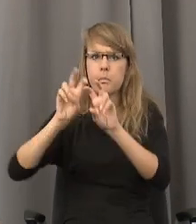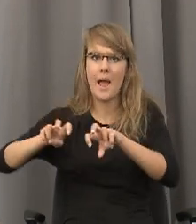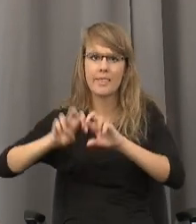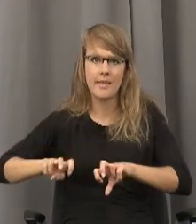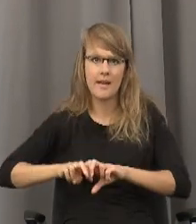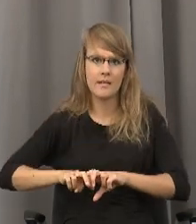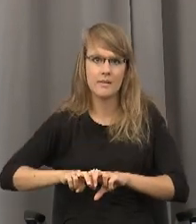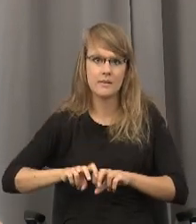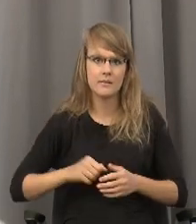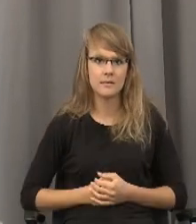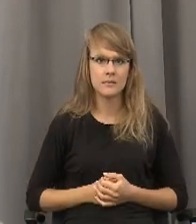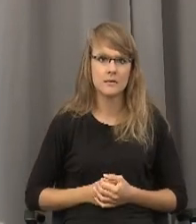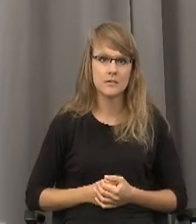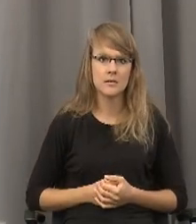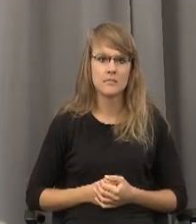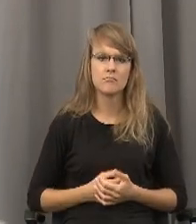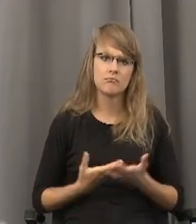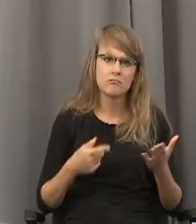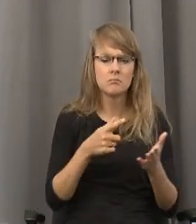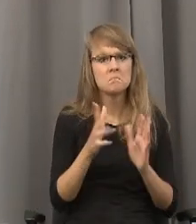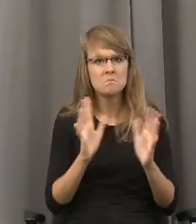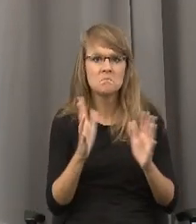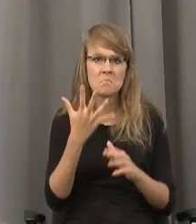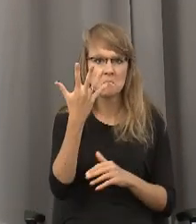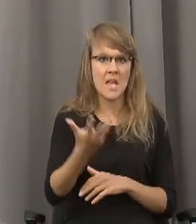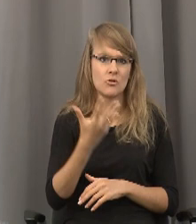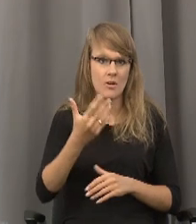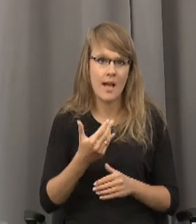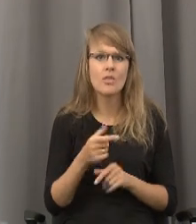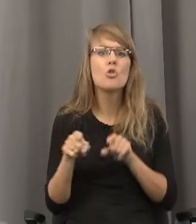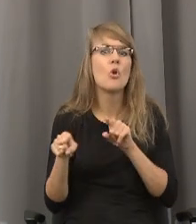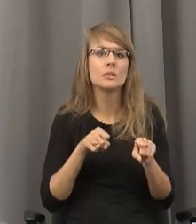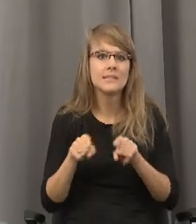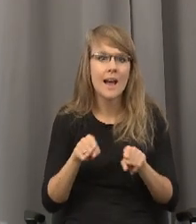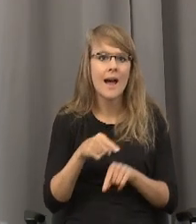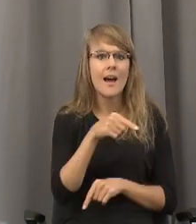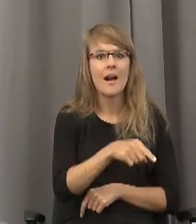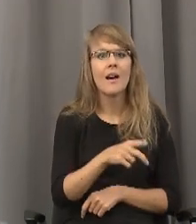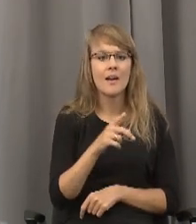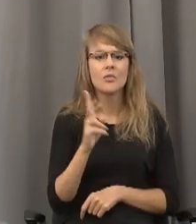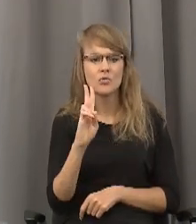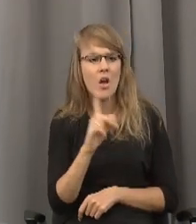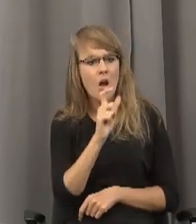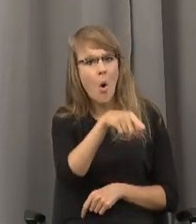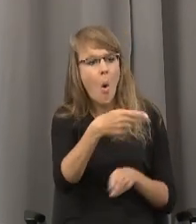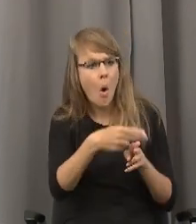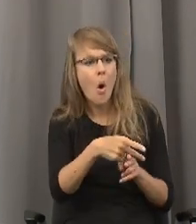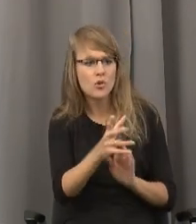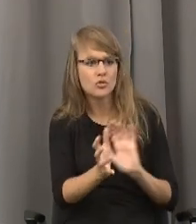do badania to jest to ponad 5 lat. Czyli ktoś, kto opiekuje się chorym, to już